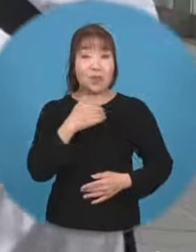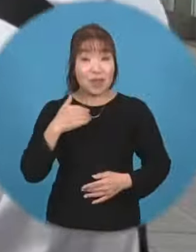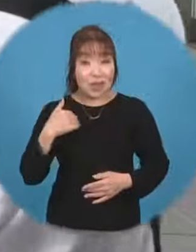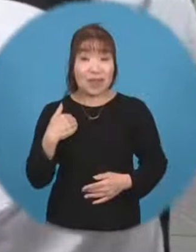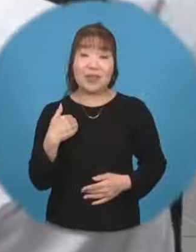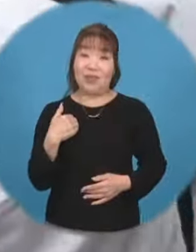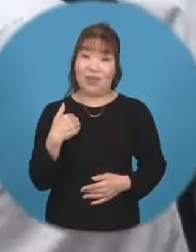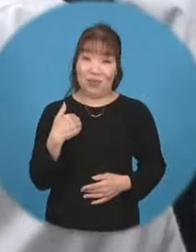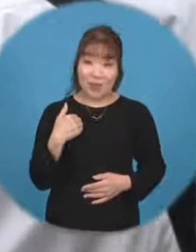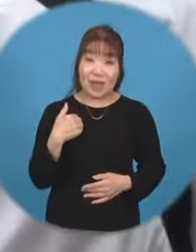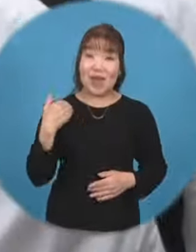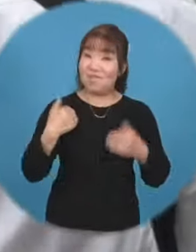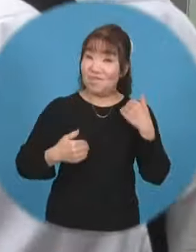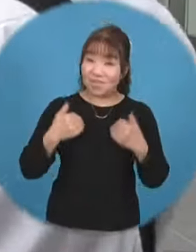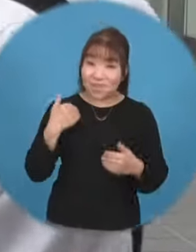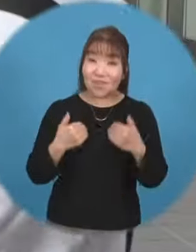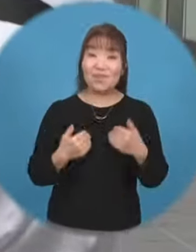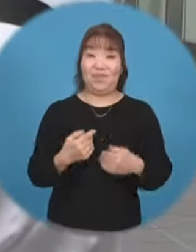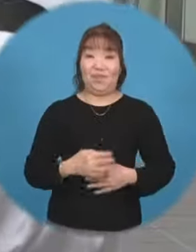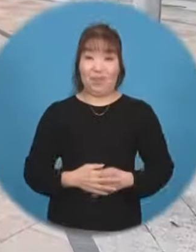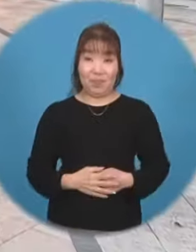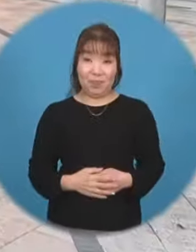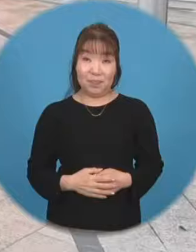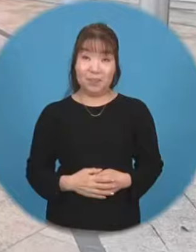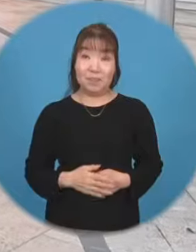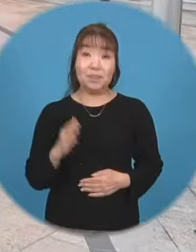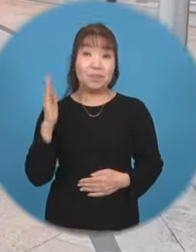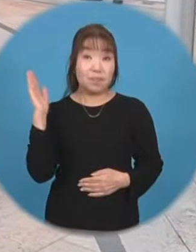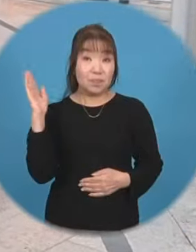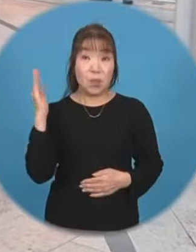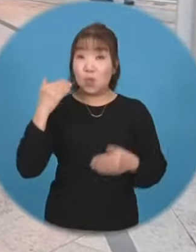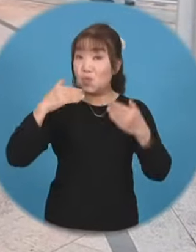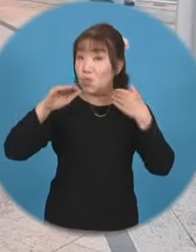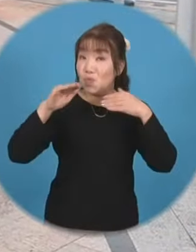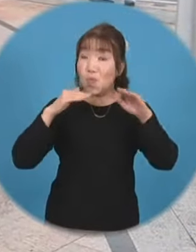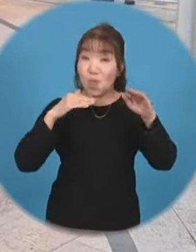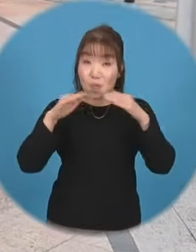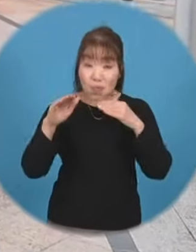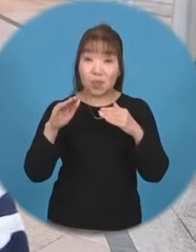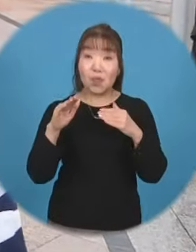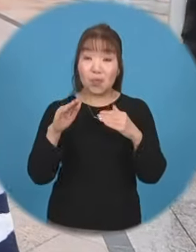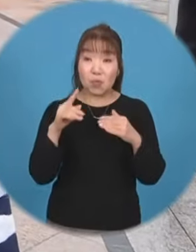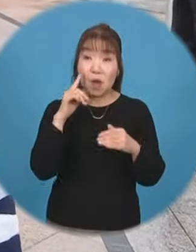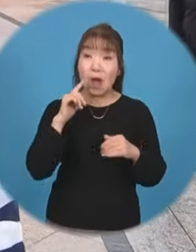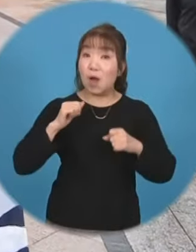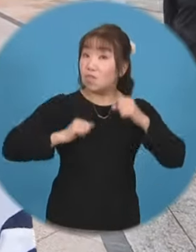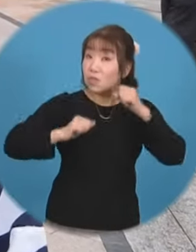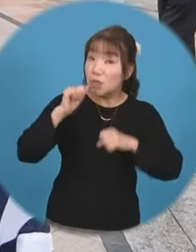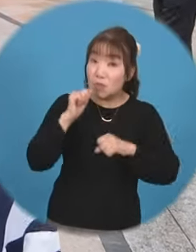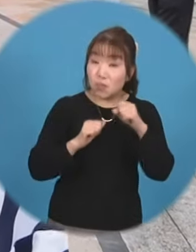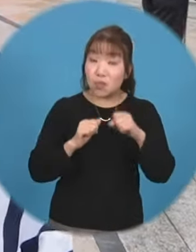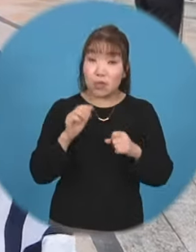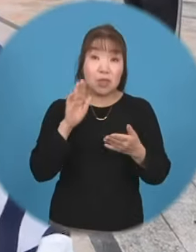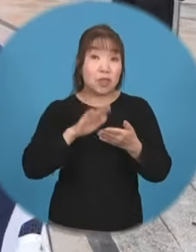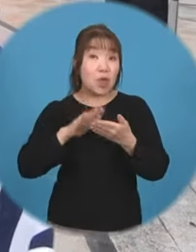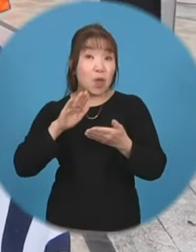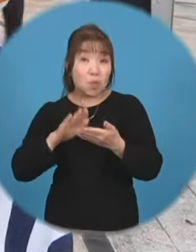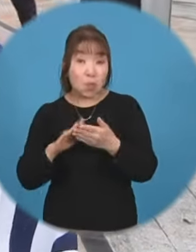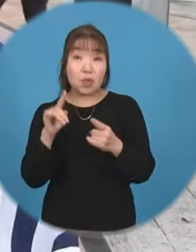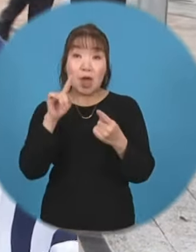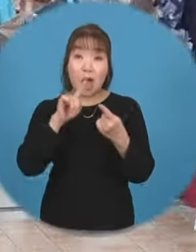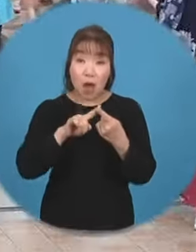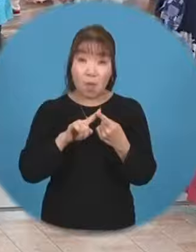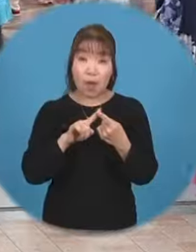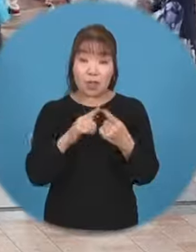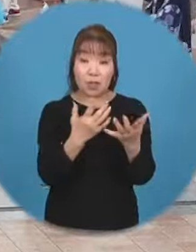ても嬉しかったです。 郡上踊りは本当に身振り手振りでそのテンポに合わせて踊りに入ってもら